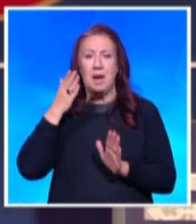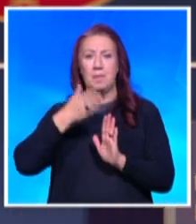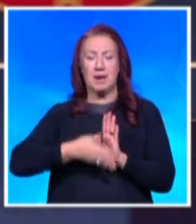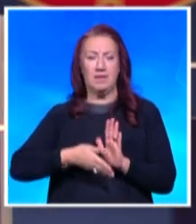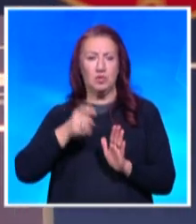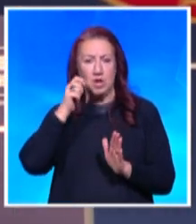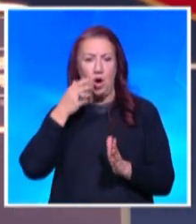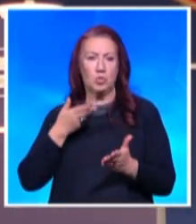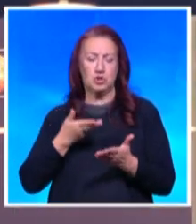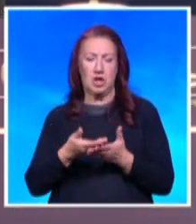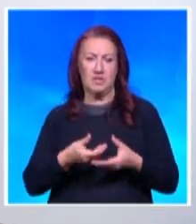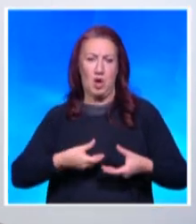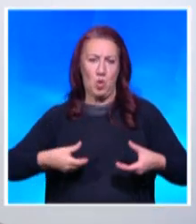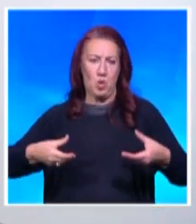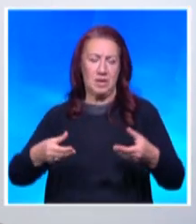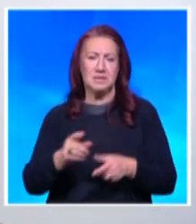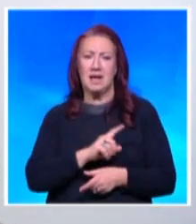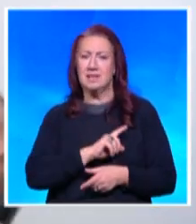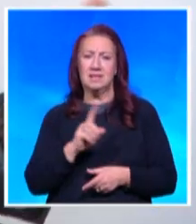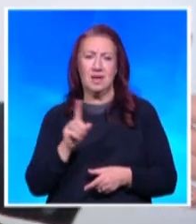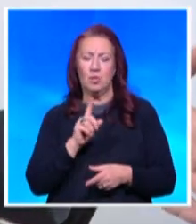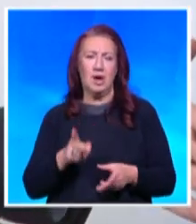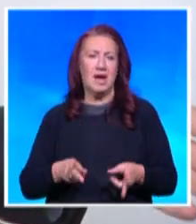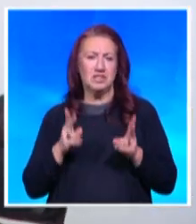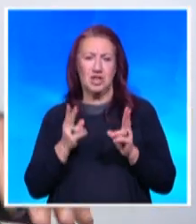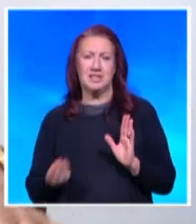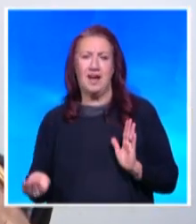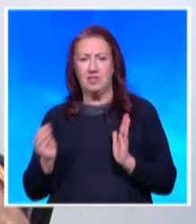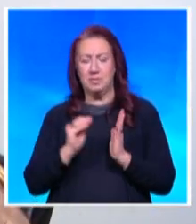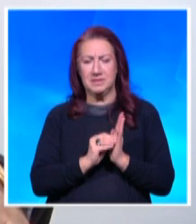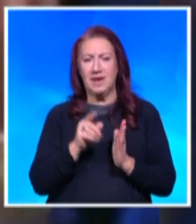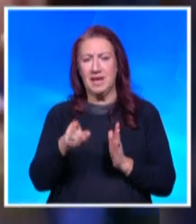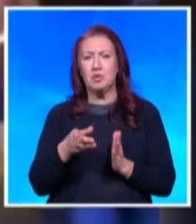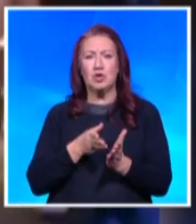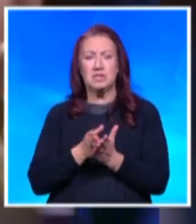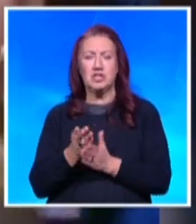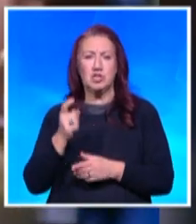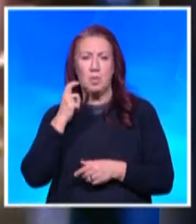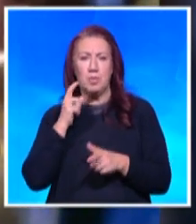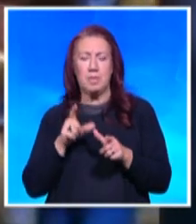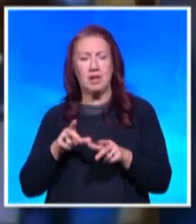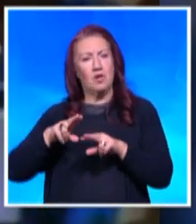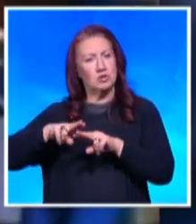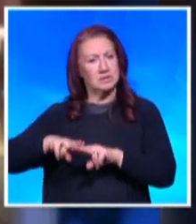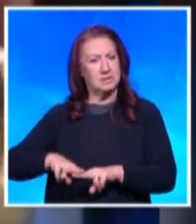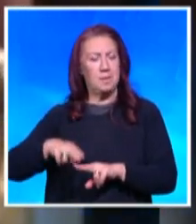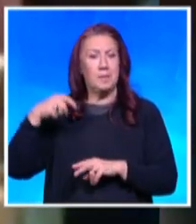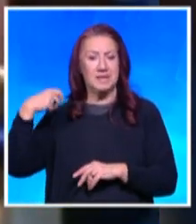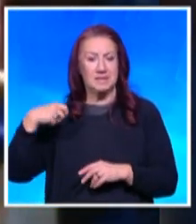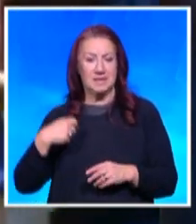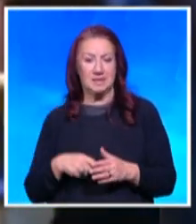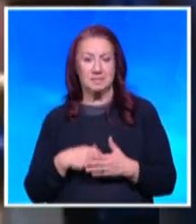и никога този конгрес решенията му да не бъдат вписани и Борислав Михайлов да остане по този начин президент. А оказва се, Димитър Георгиев, освен член